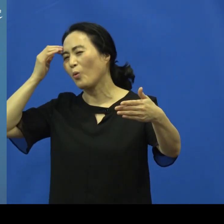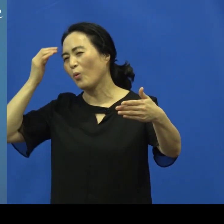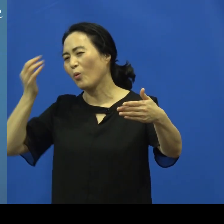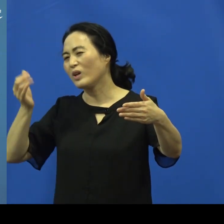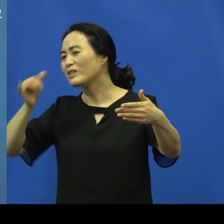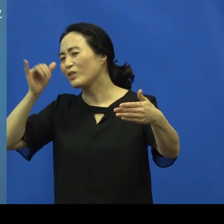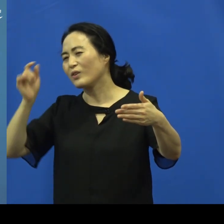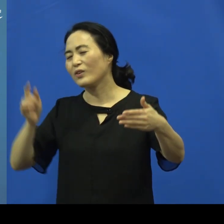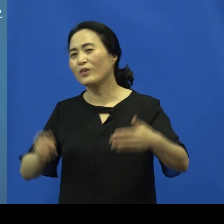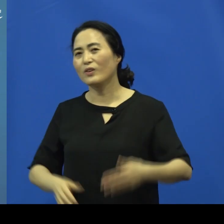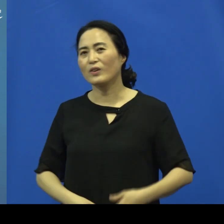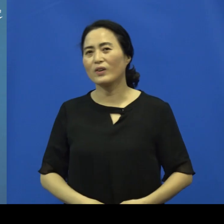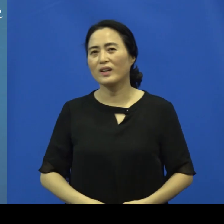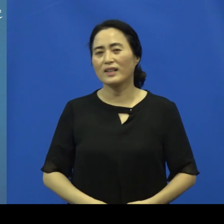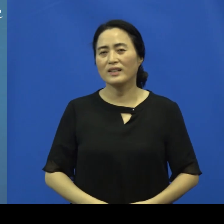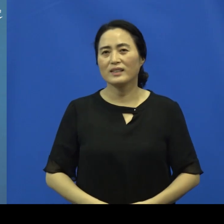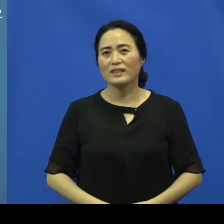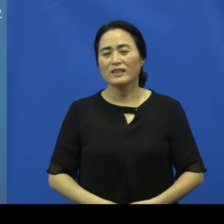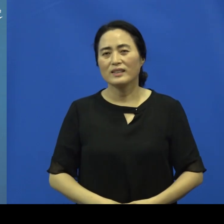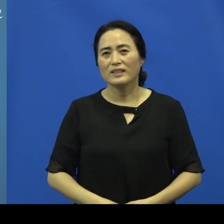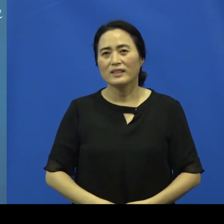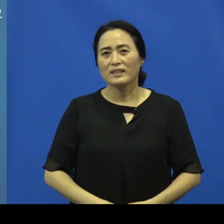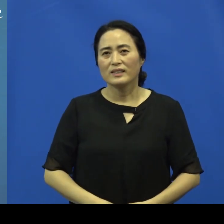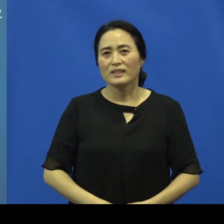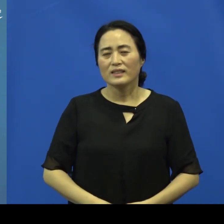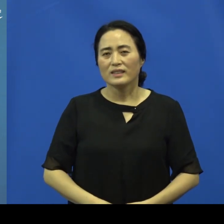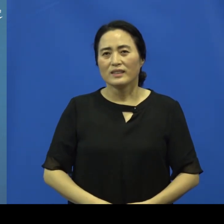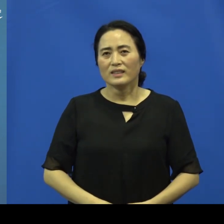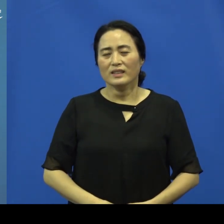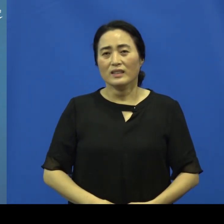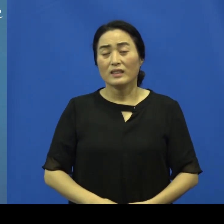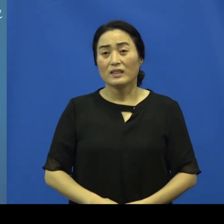여러분, 시편 2편에 내가 너를 낳았도다, 그 아들,